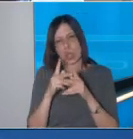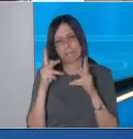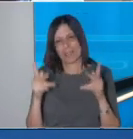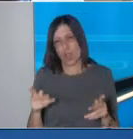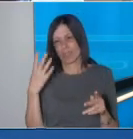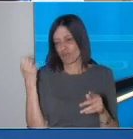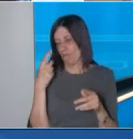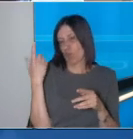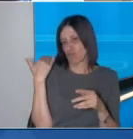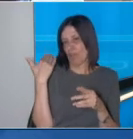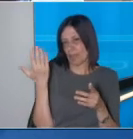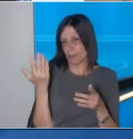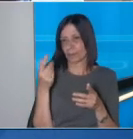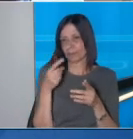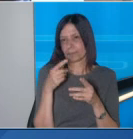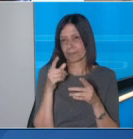שעבר